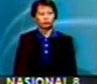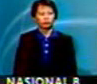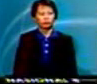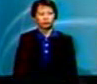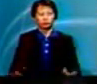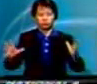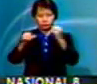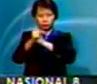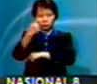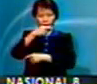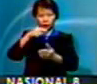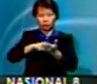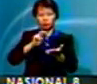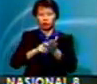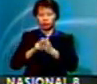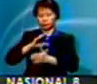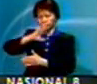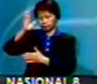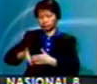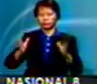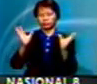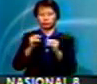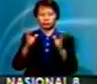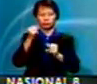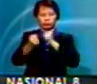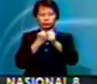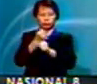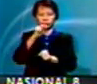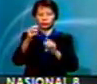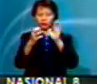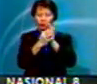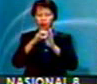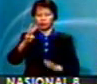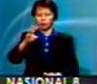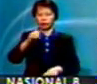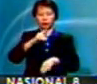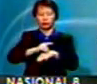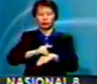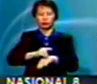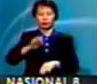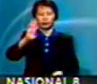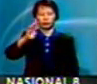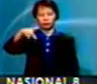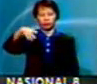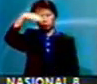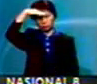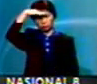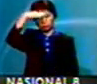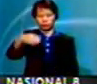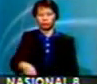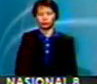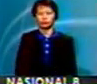sesi penggulungan hari ini menandakan tamatnya persidangan Muktamar Tahunan PAS ke-60 di Parit Raja, Batu Pahat, Johor.